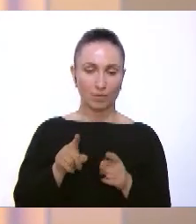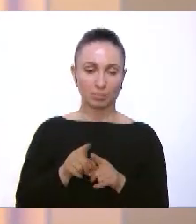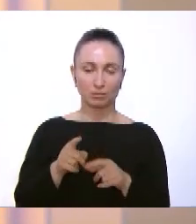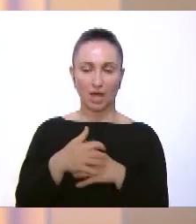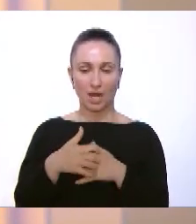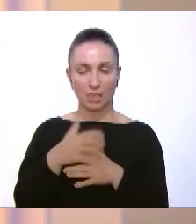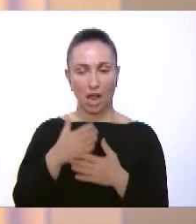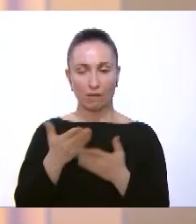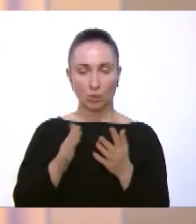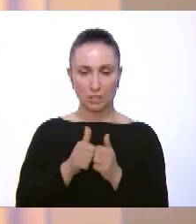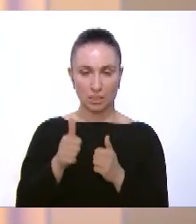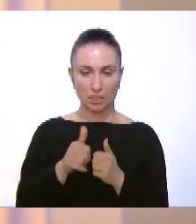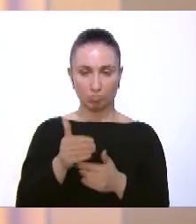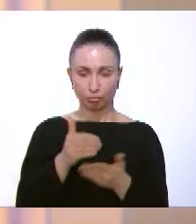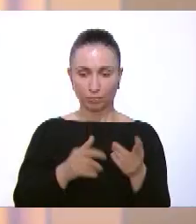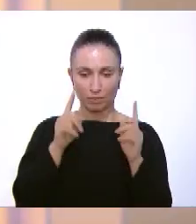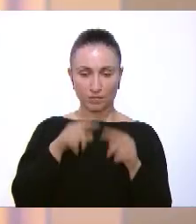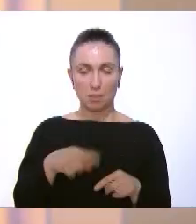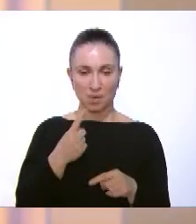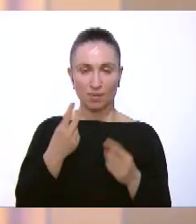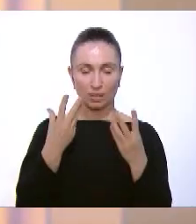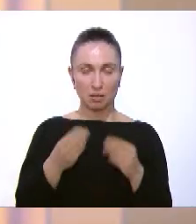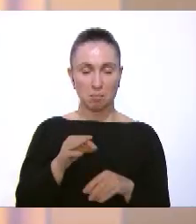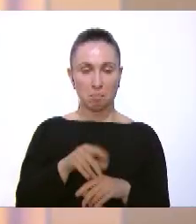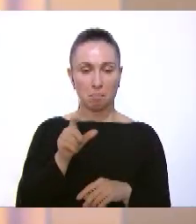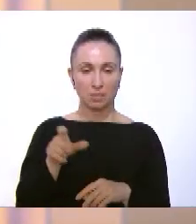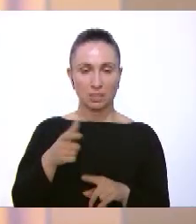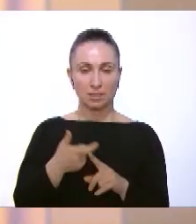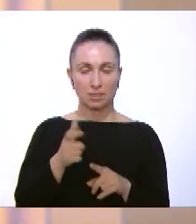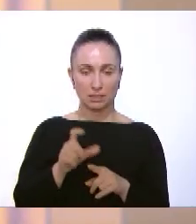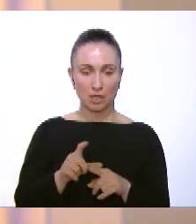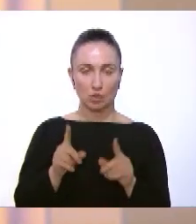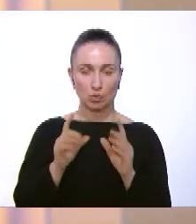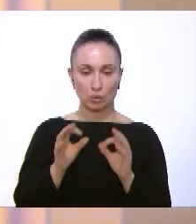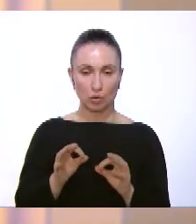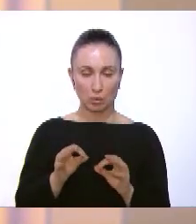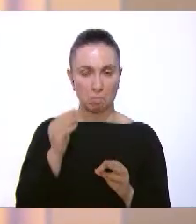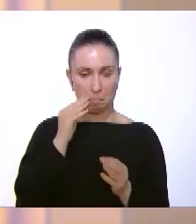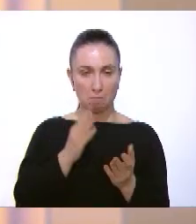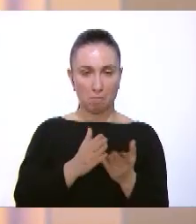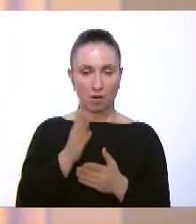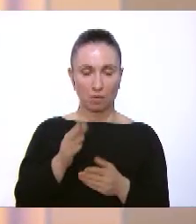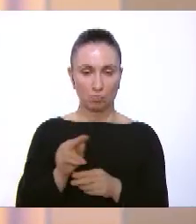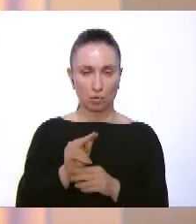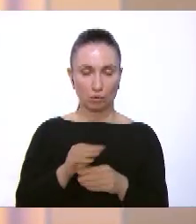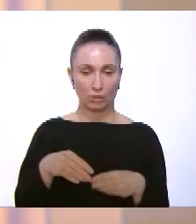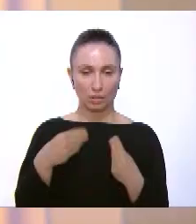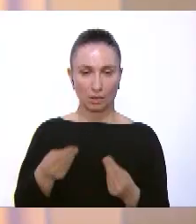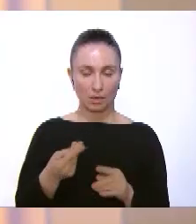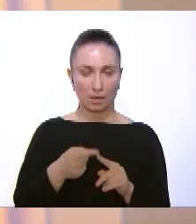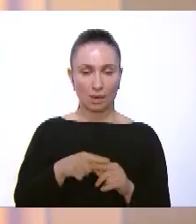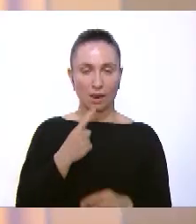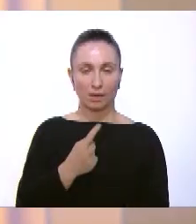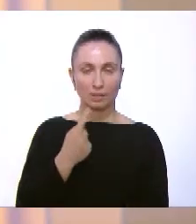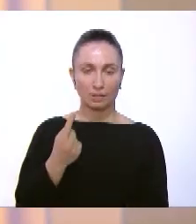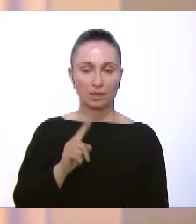ამიტომ პირველი დღეებიდანვე ჩვენ ასეთ პაციენტებს ძალიან ისე სწორად და მიზანმიმართულად ვკურნალობთ.